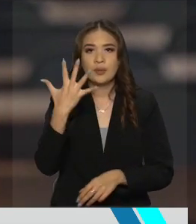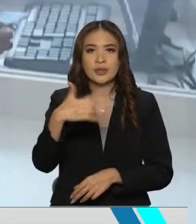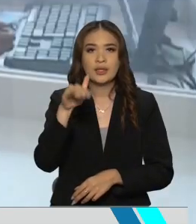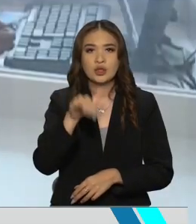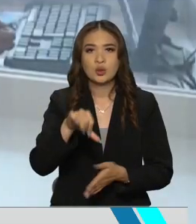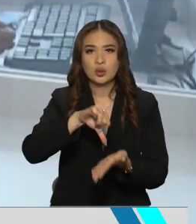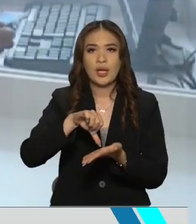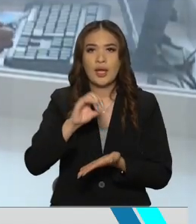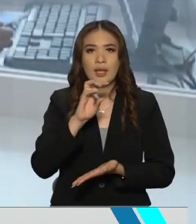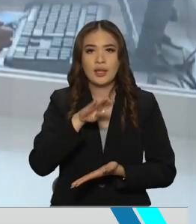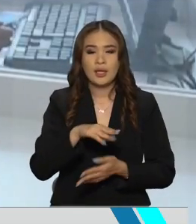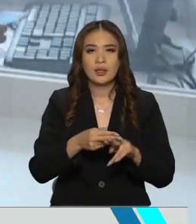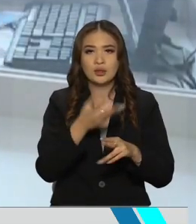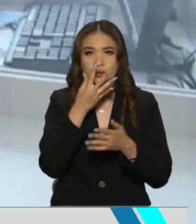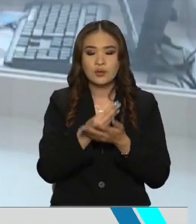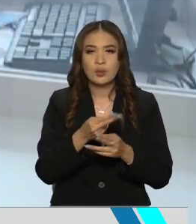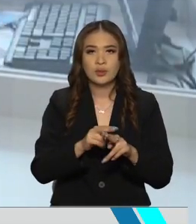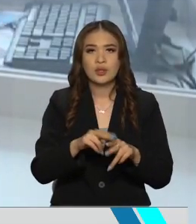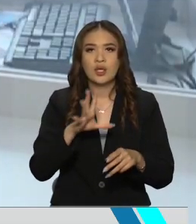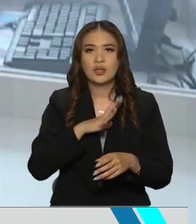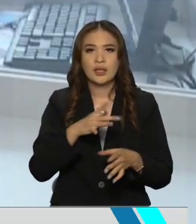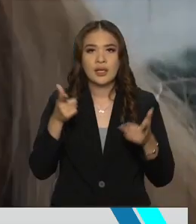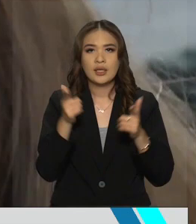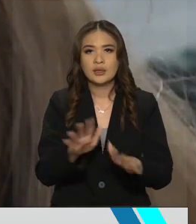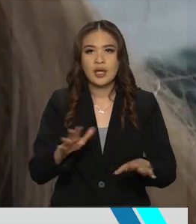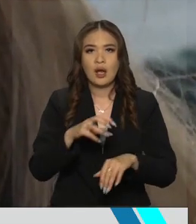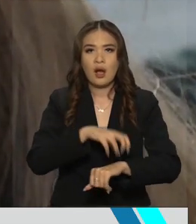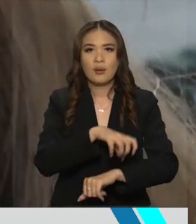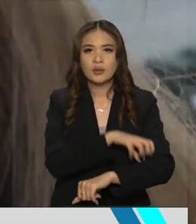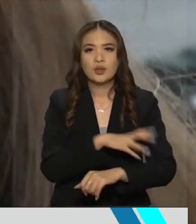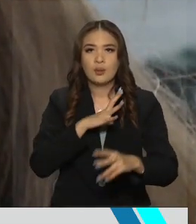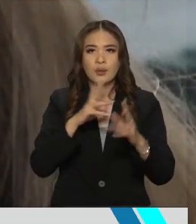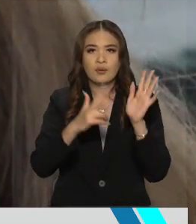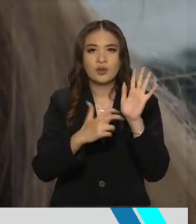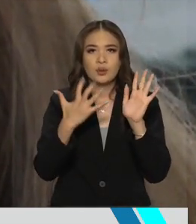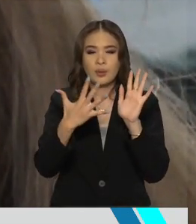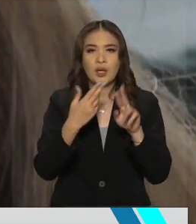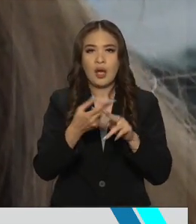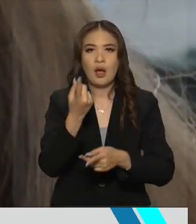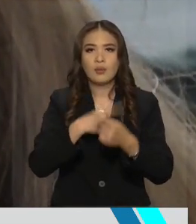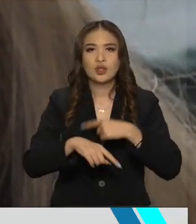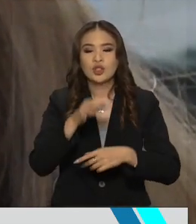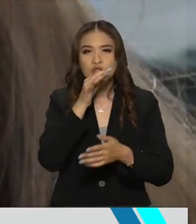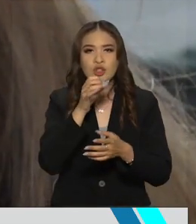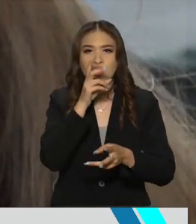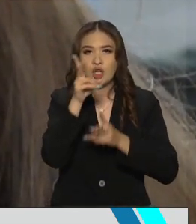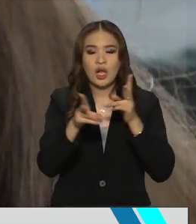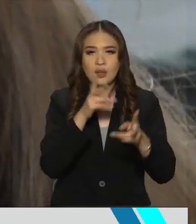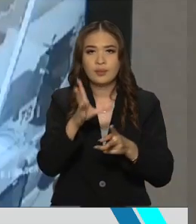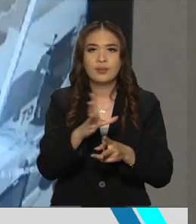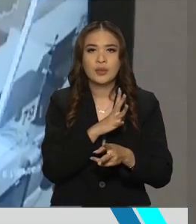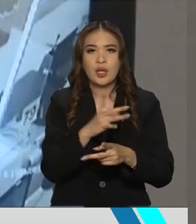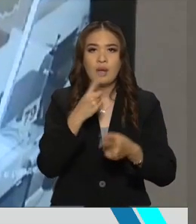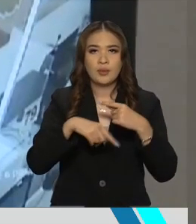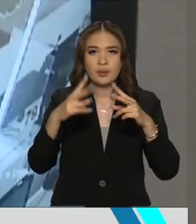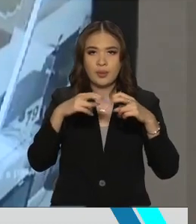участников ЕНТ со своими результатами не согласились В итоге комиссия удовлетворила в 805 апелляционных жалоб напомню прием документов